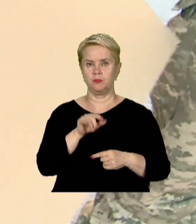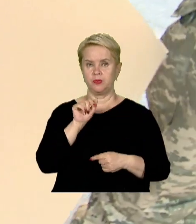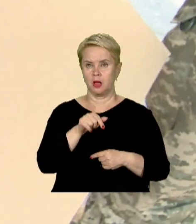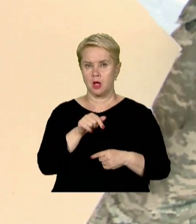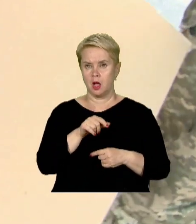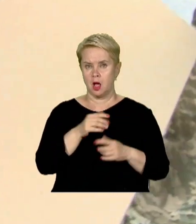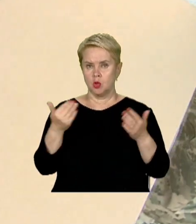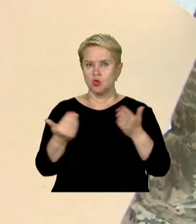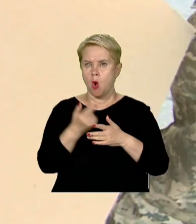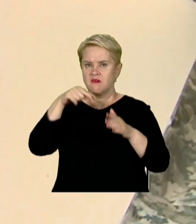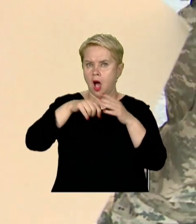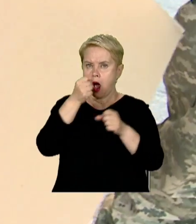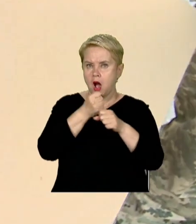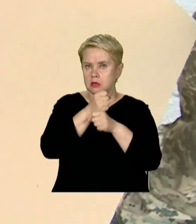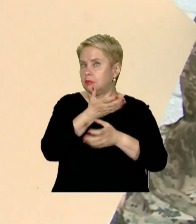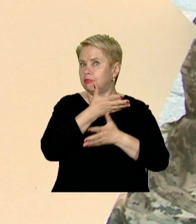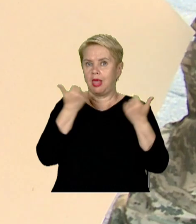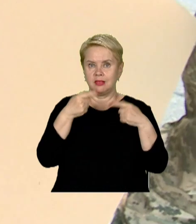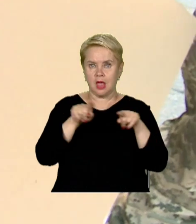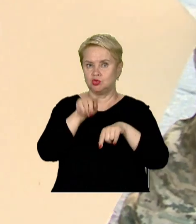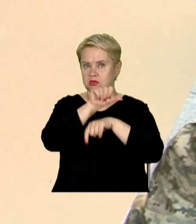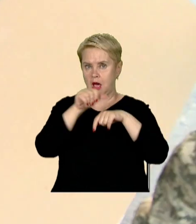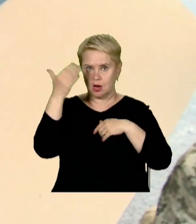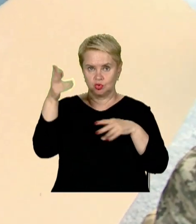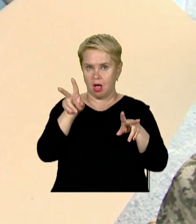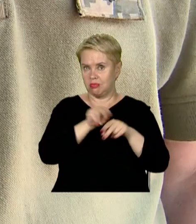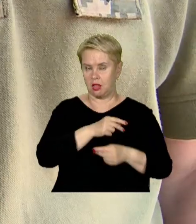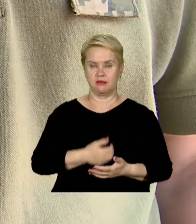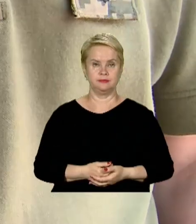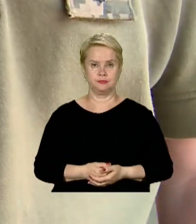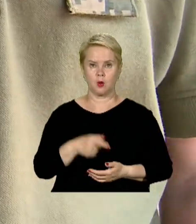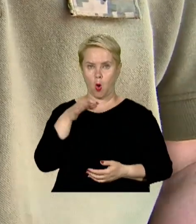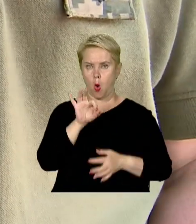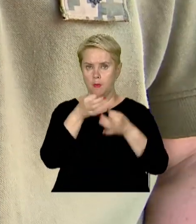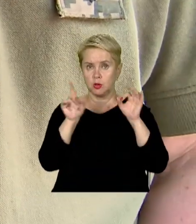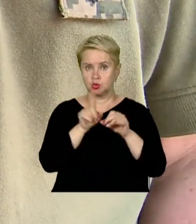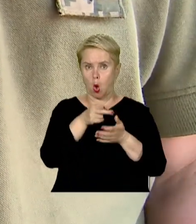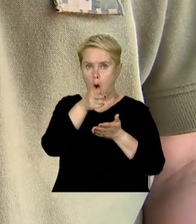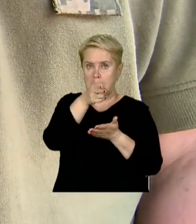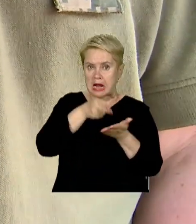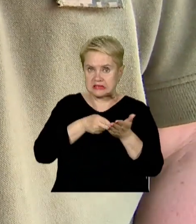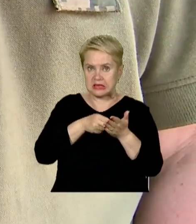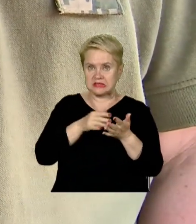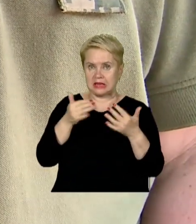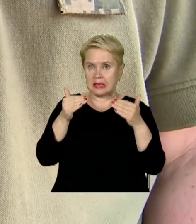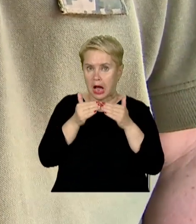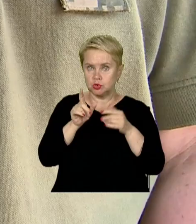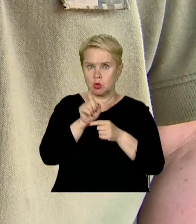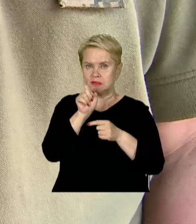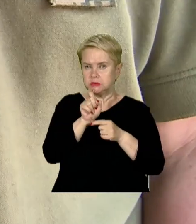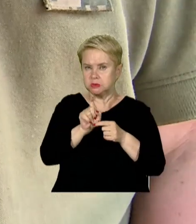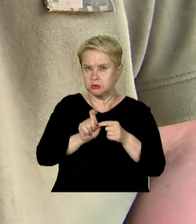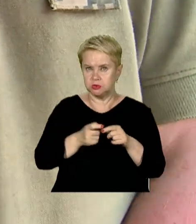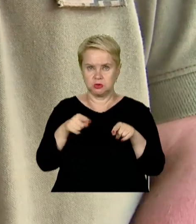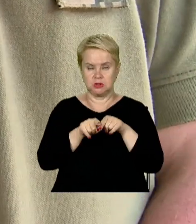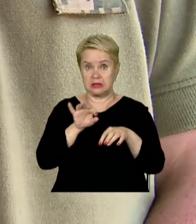багато інноваційних розробок, яких немає навіть у заграничних аналогах. Він дозволяє що розрізати ткань, що сварити ткань